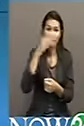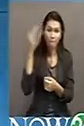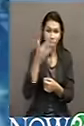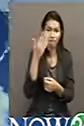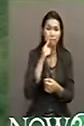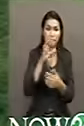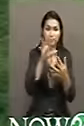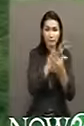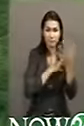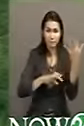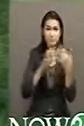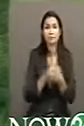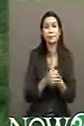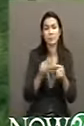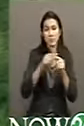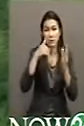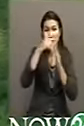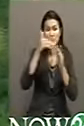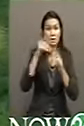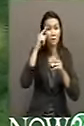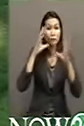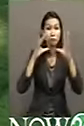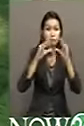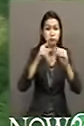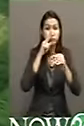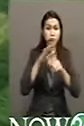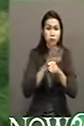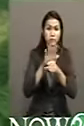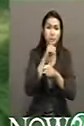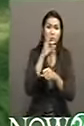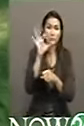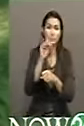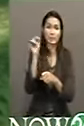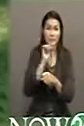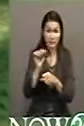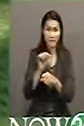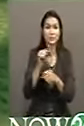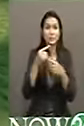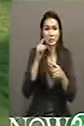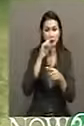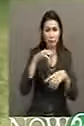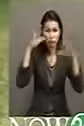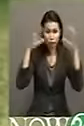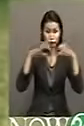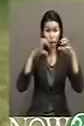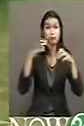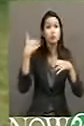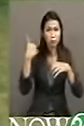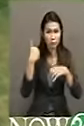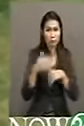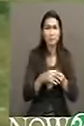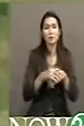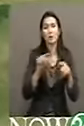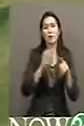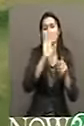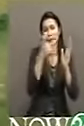ภาคกันครับภาคเหนือมีเมฆเป็นส่วนมากโดยมีฝนฟ้าคะนองร้อยละ90ของพื้นที่และมีฝนตกหนักหลายพื้นที่ครับภ